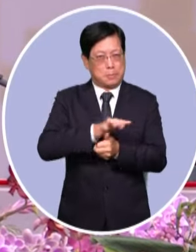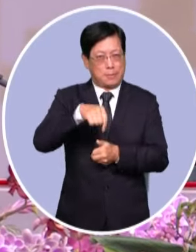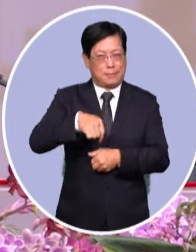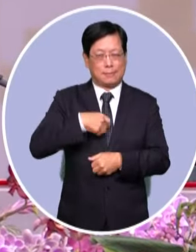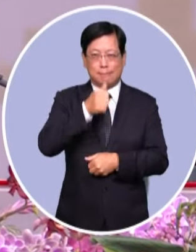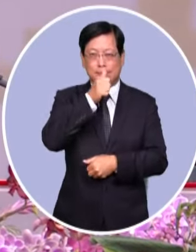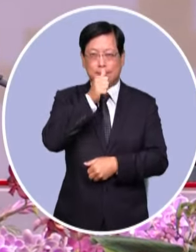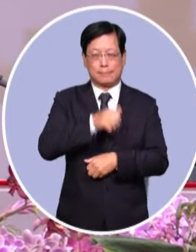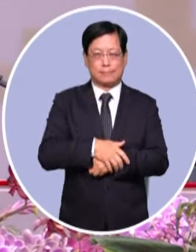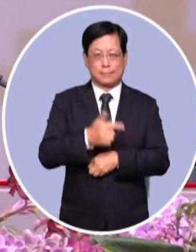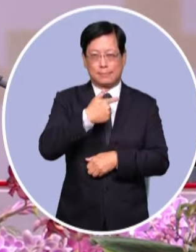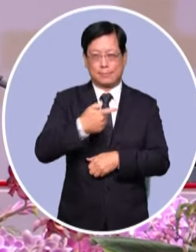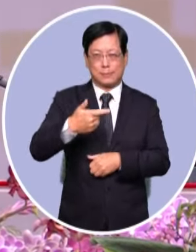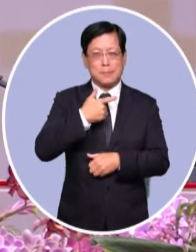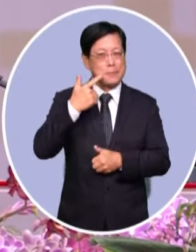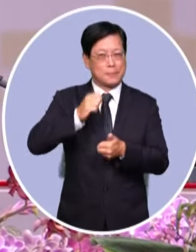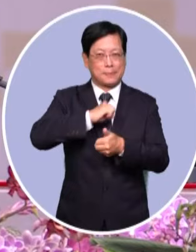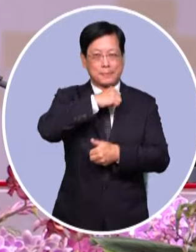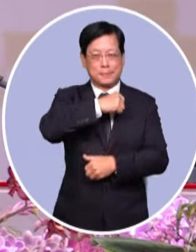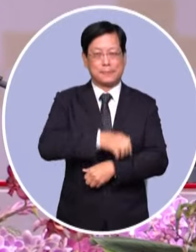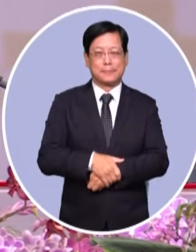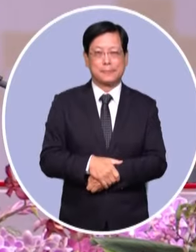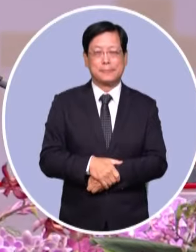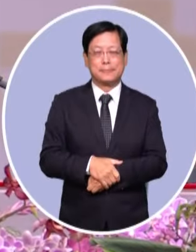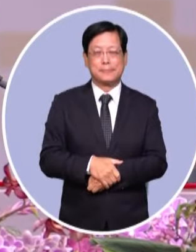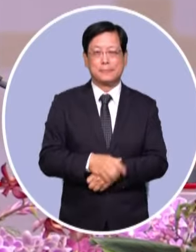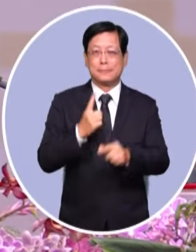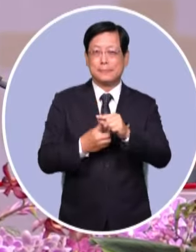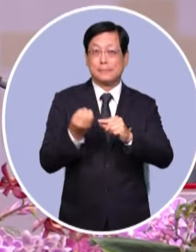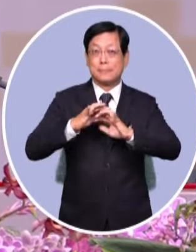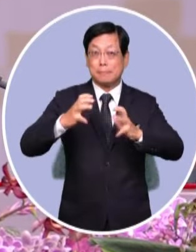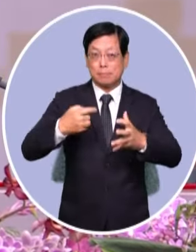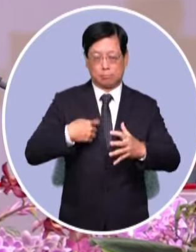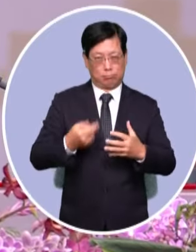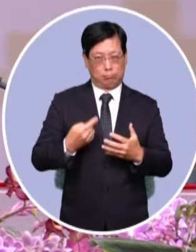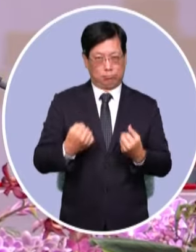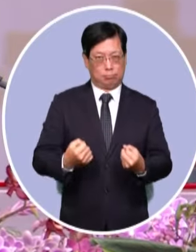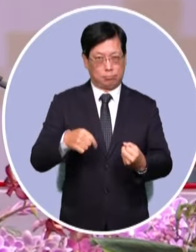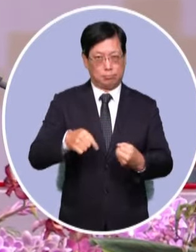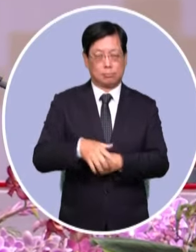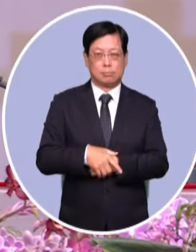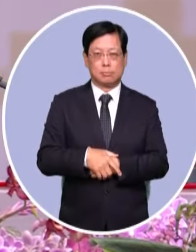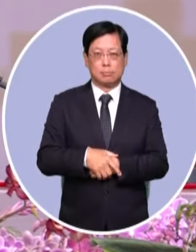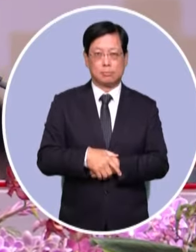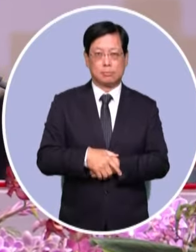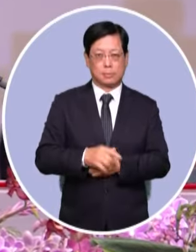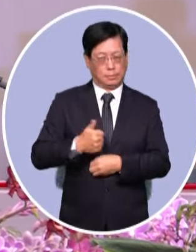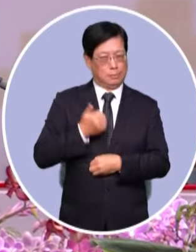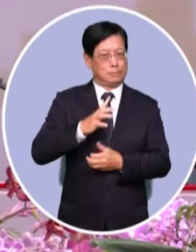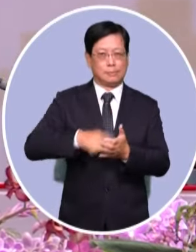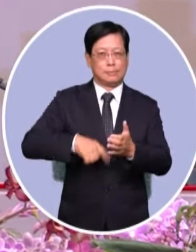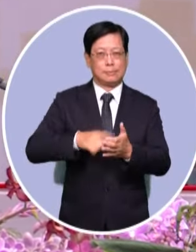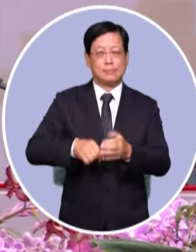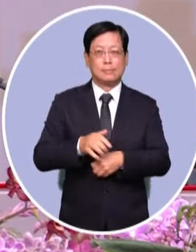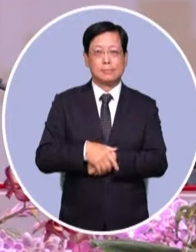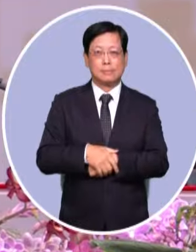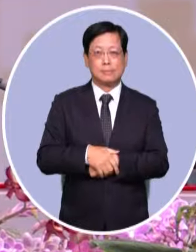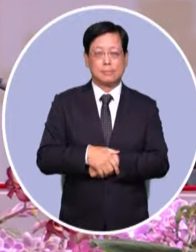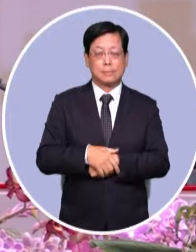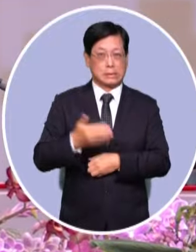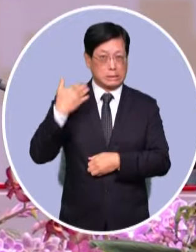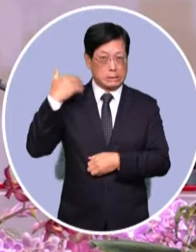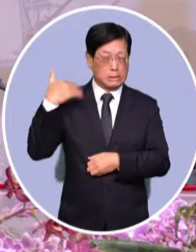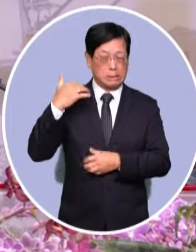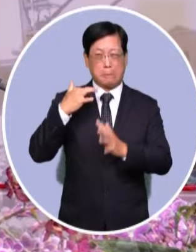家园，美丽的台湾。中华民国的存在从来都不容易，从烽火